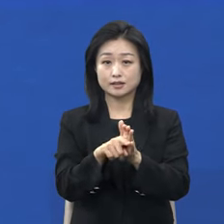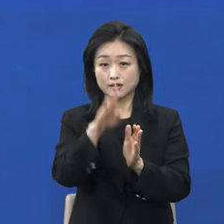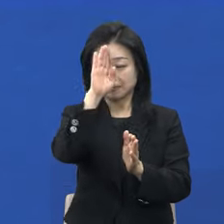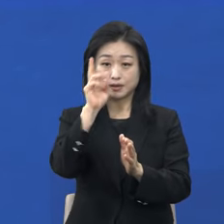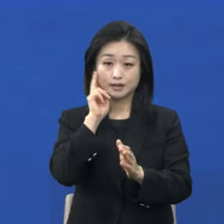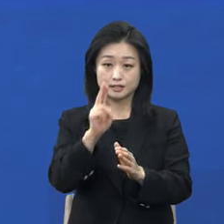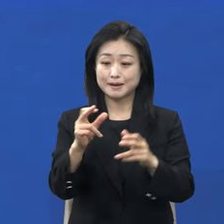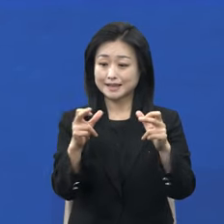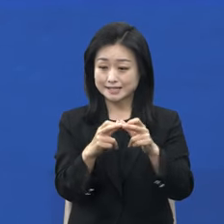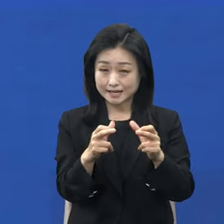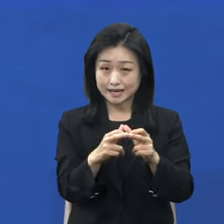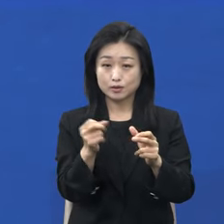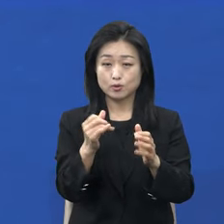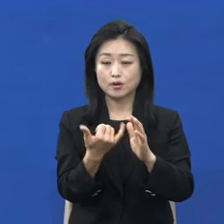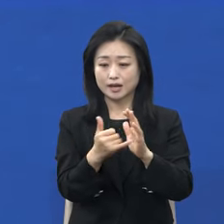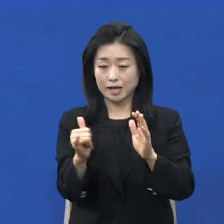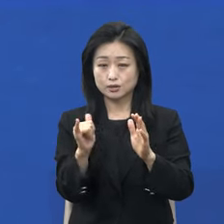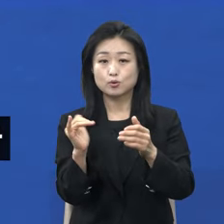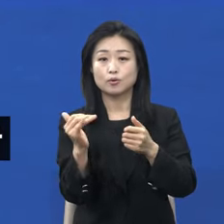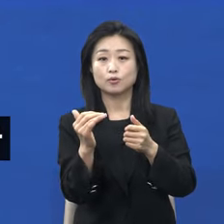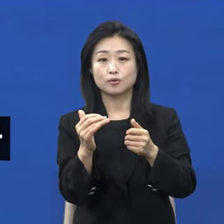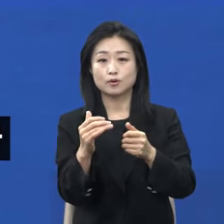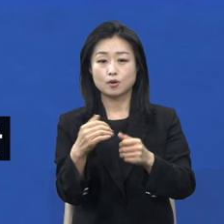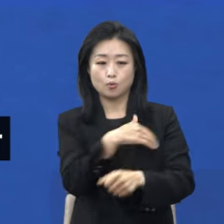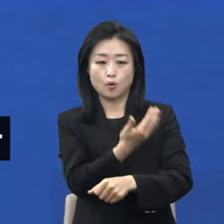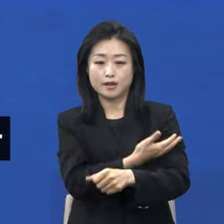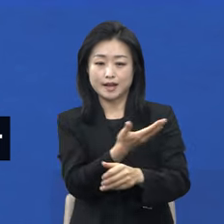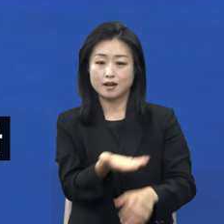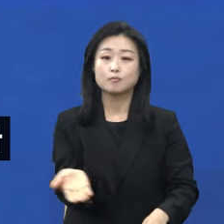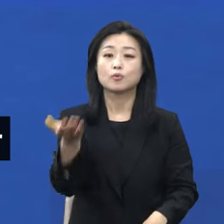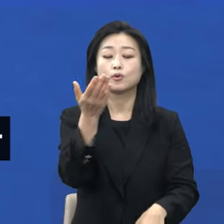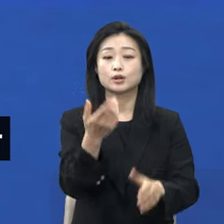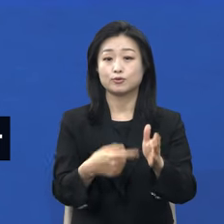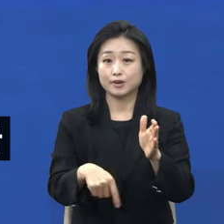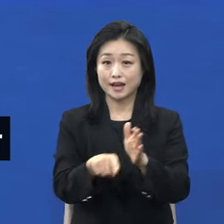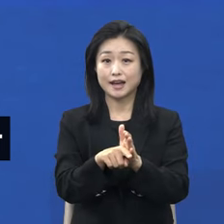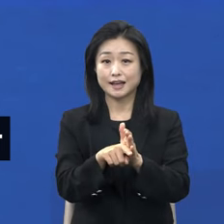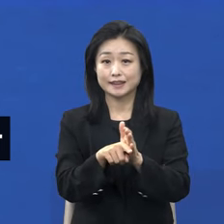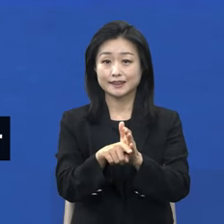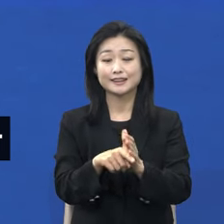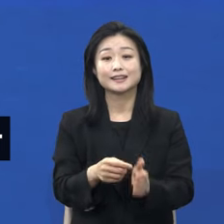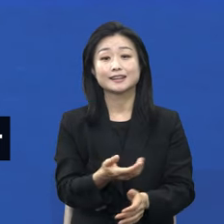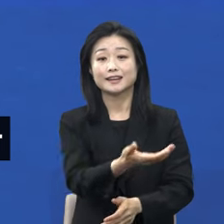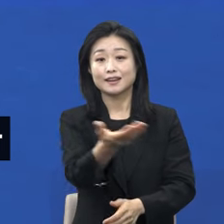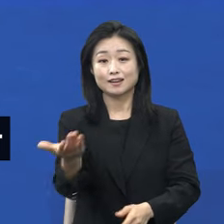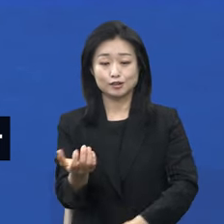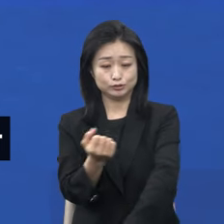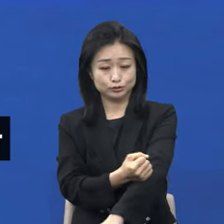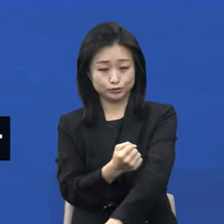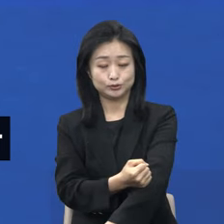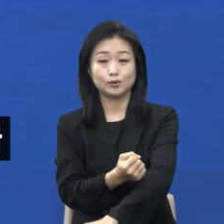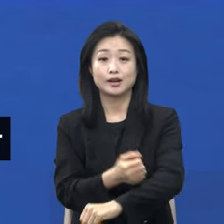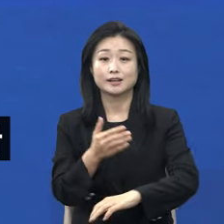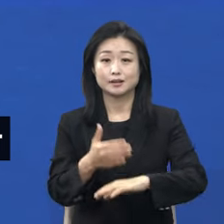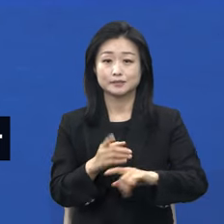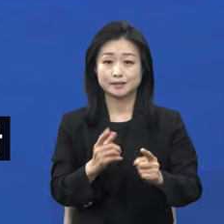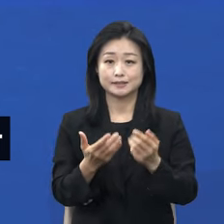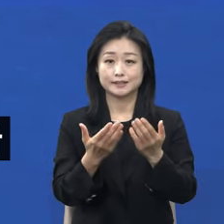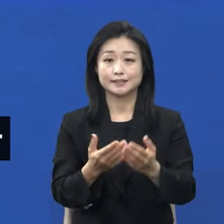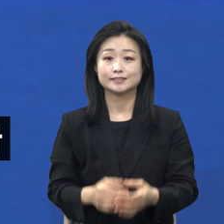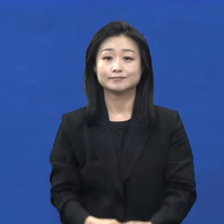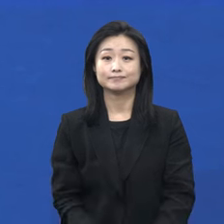장애인과 가족들의 권리 보장을 위하여 노력한 전 위원장님들께 수고와 감사의 뜻을